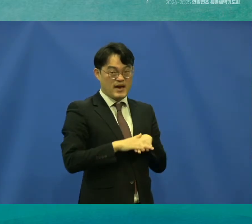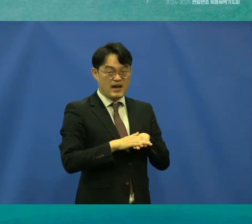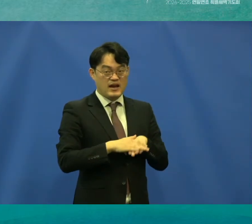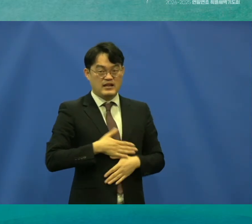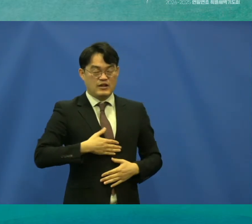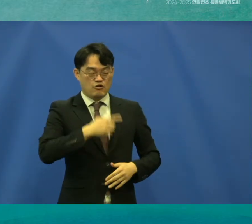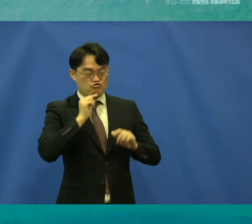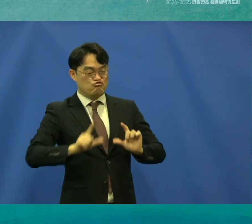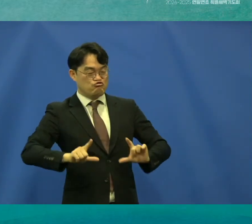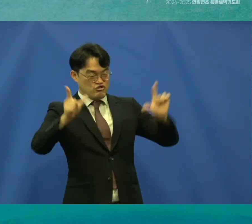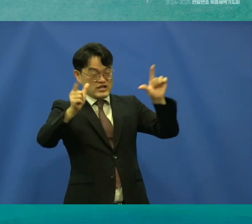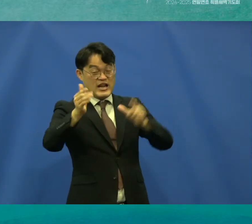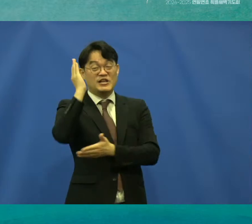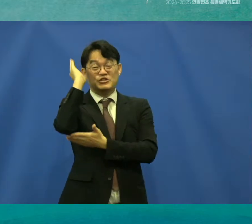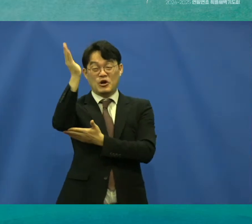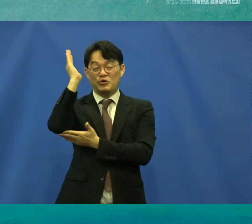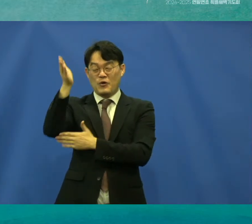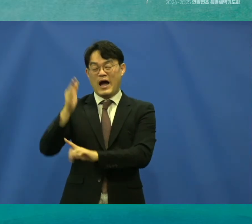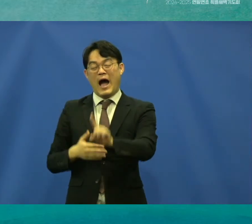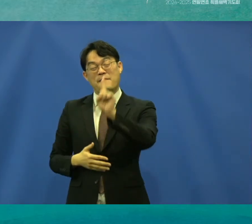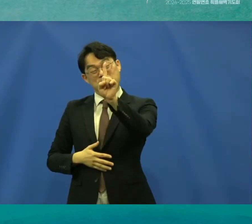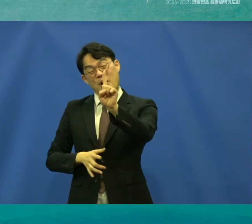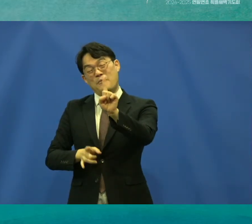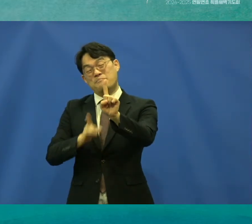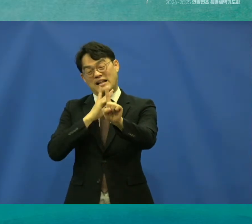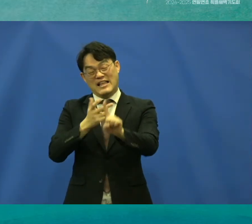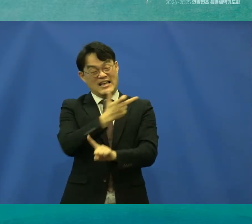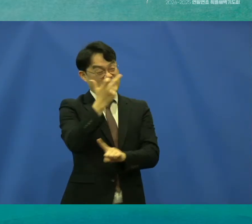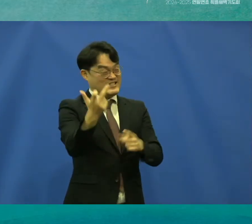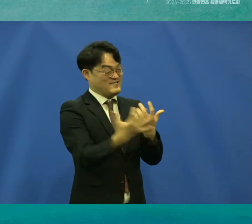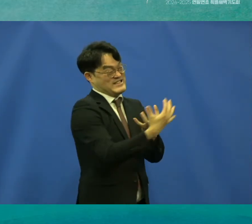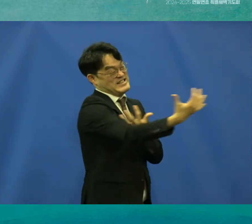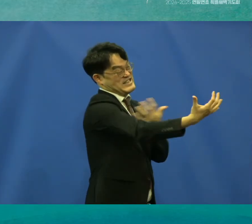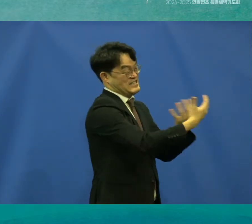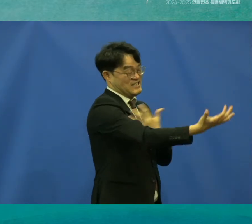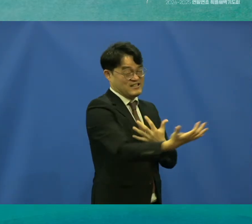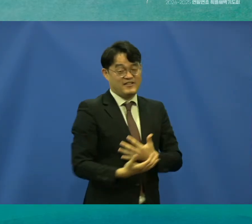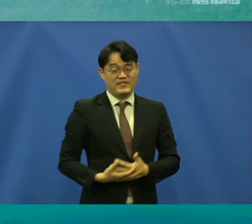설교 한 번만 하고 싶다, 이래